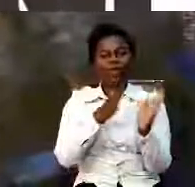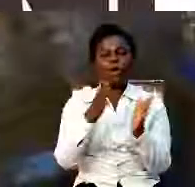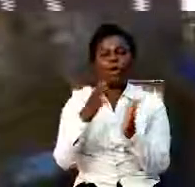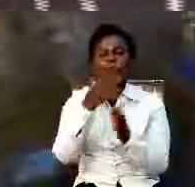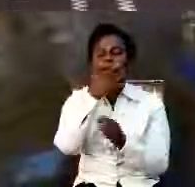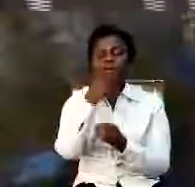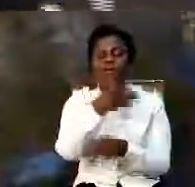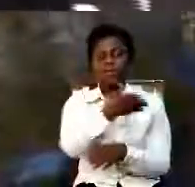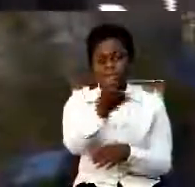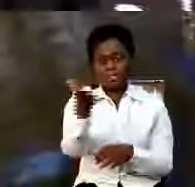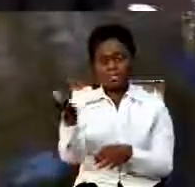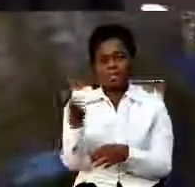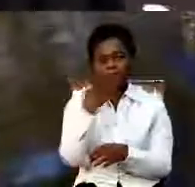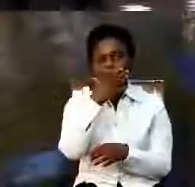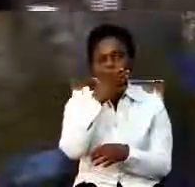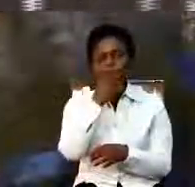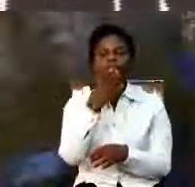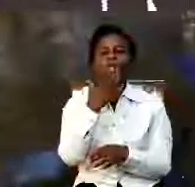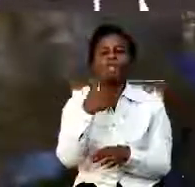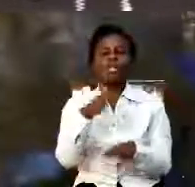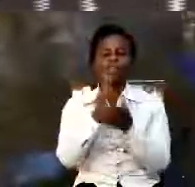wanaume tunahitaji kuongoza kwa mfano.